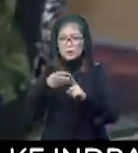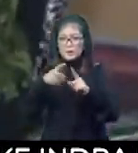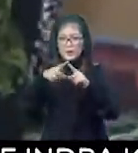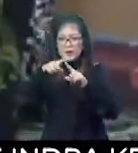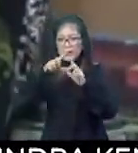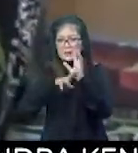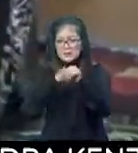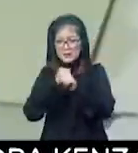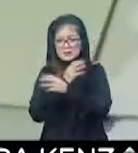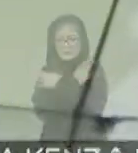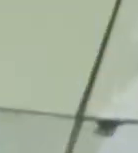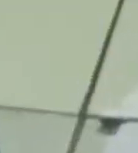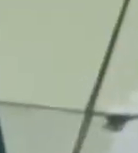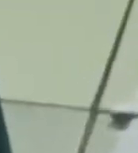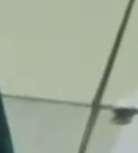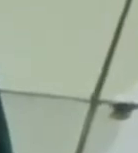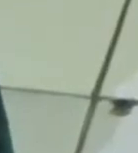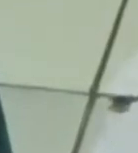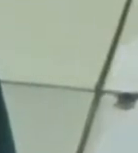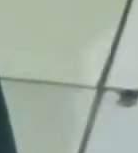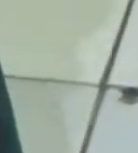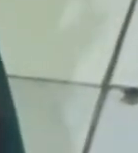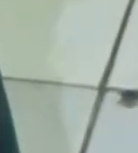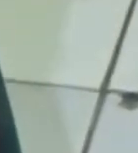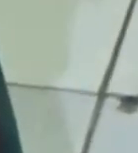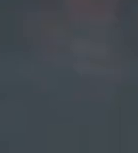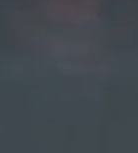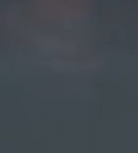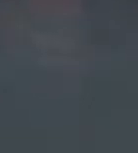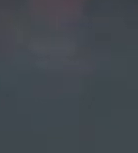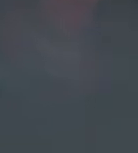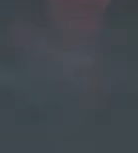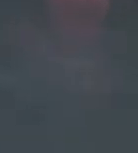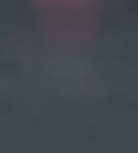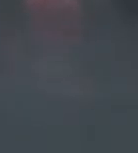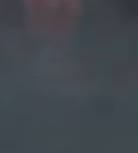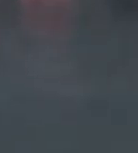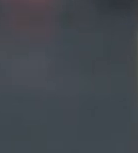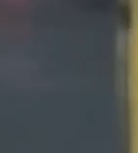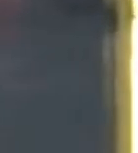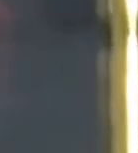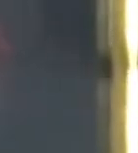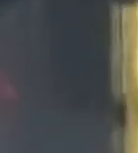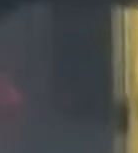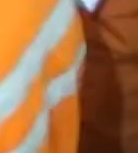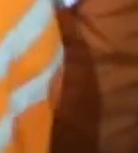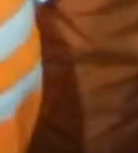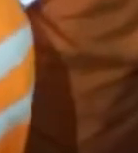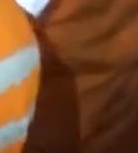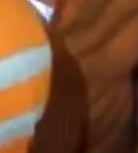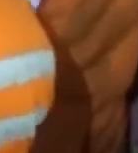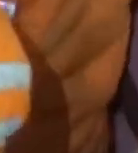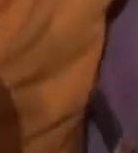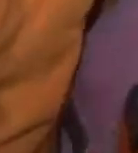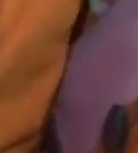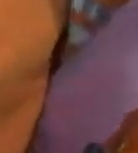jenazah disambut isak tangis dan duka mendalam keluarga. Anan merupakan sopir cadangan minibus yang terlibat kecelakaan maut di